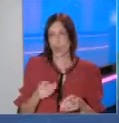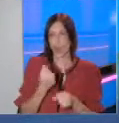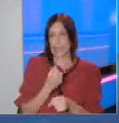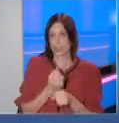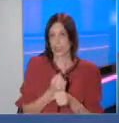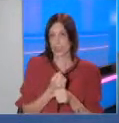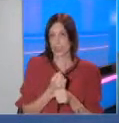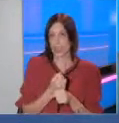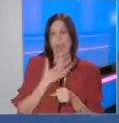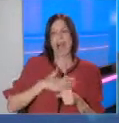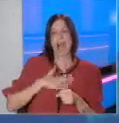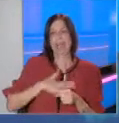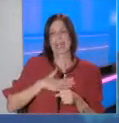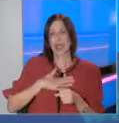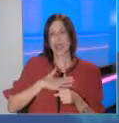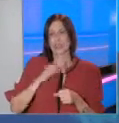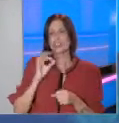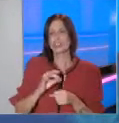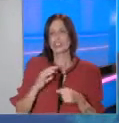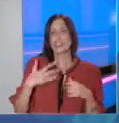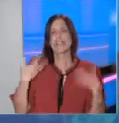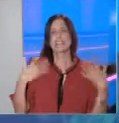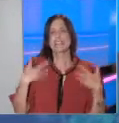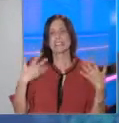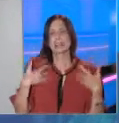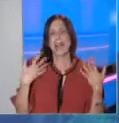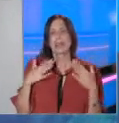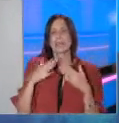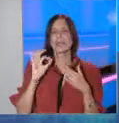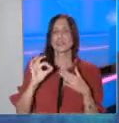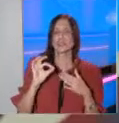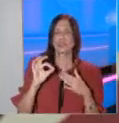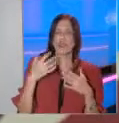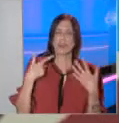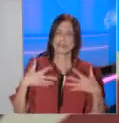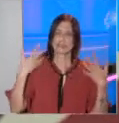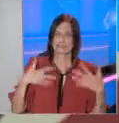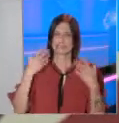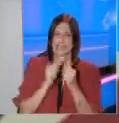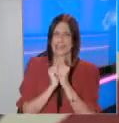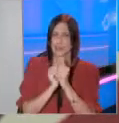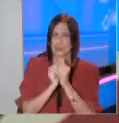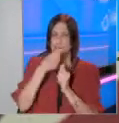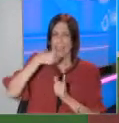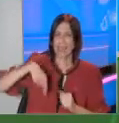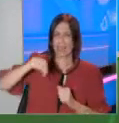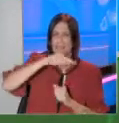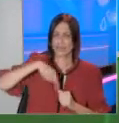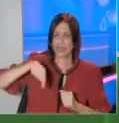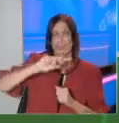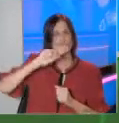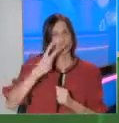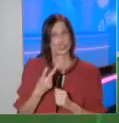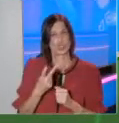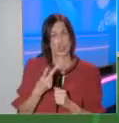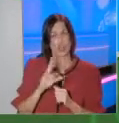לערוך את חגיגות שמחת בית השואבה, אולי אפילו את ההקפות השניות, כל עוד זה לא יתועד. אתה